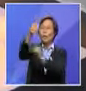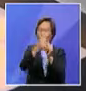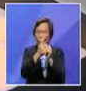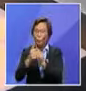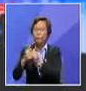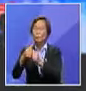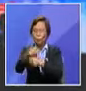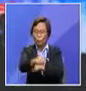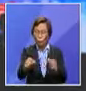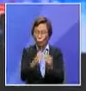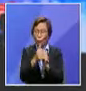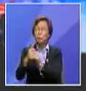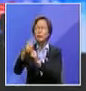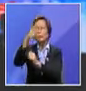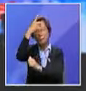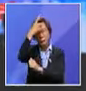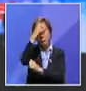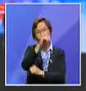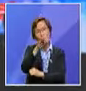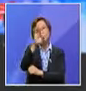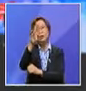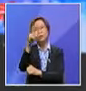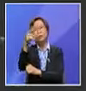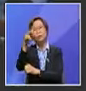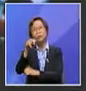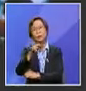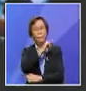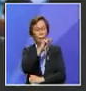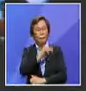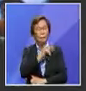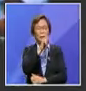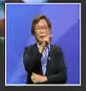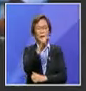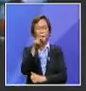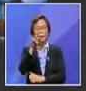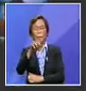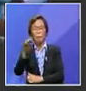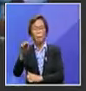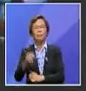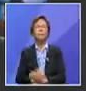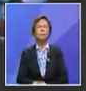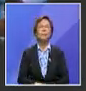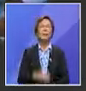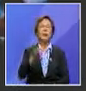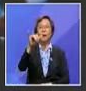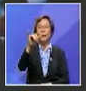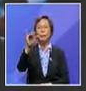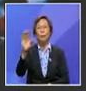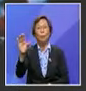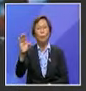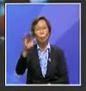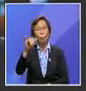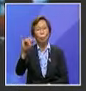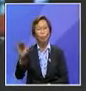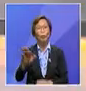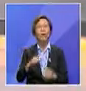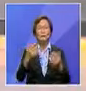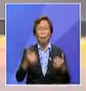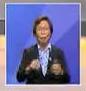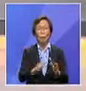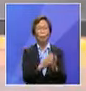bersama masih lagi Yang Berhormat Datuk Saifuddin Abdullah, Menteri Komunikasi dan Multimedia. Yang Berhormat Datuk, ketika ini saya sedang memegang buku dan